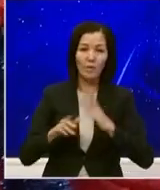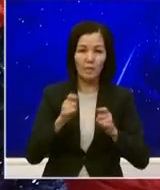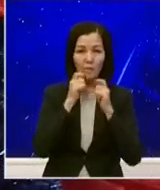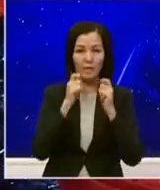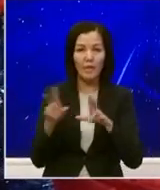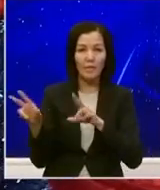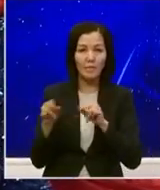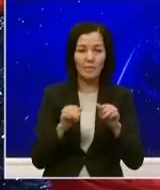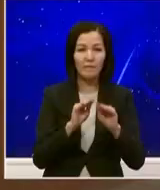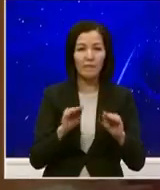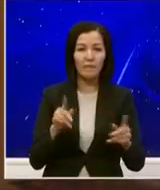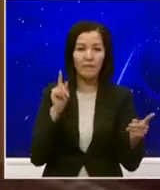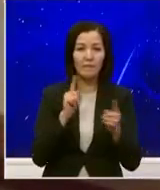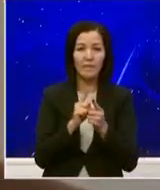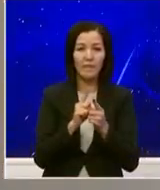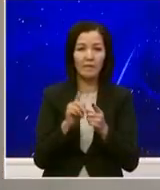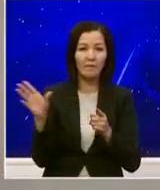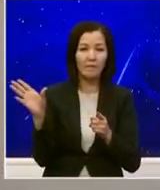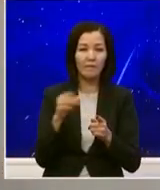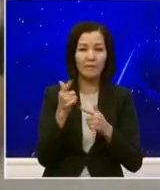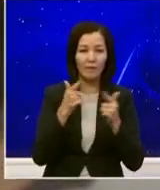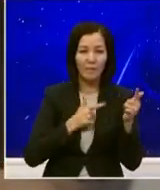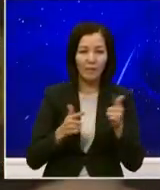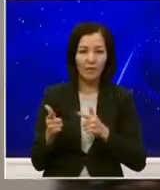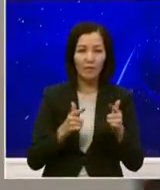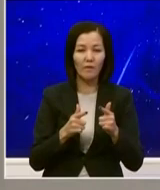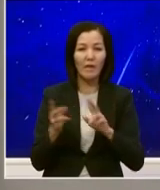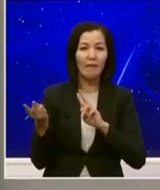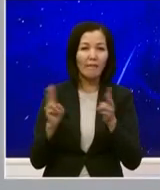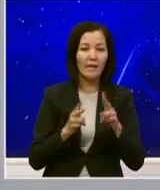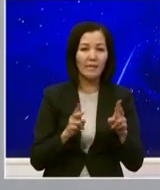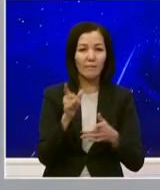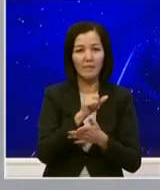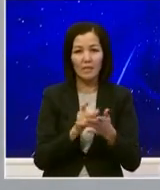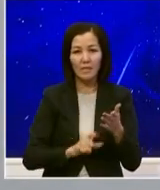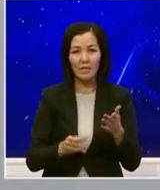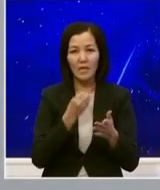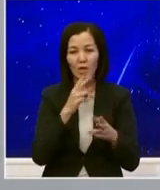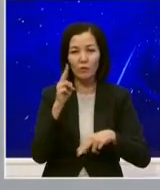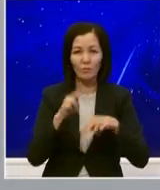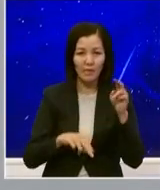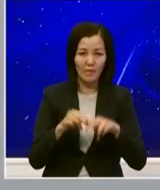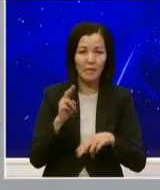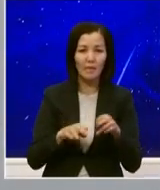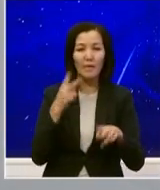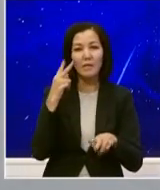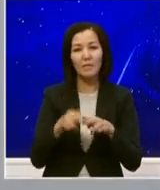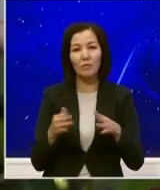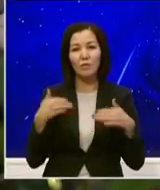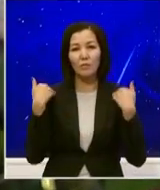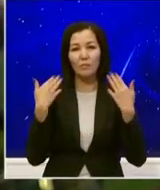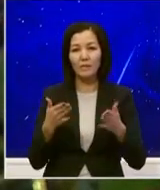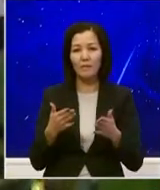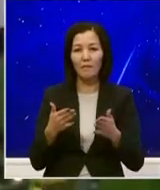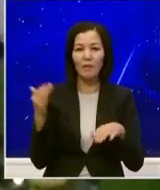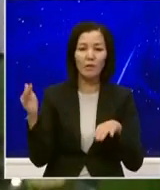дети встретили их, что называется, во всеоружии, подготовленными танцами, стишками и хорошим настроением. Закончив